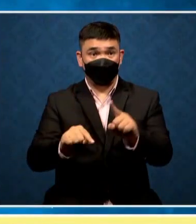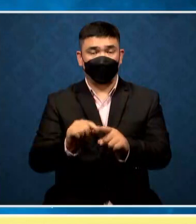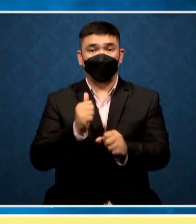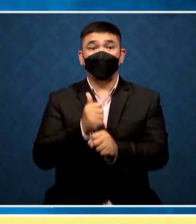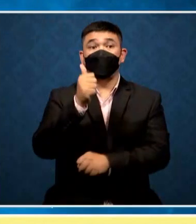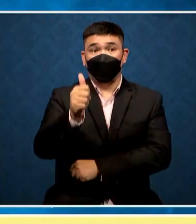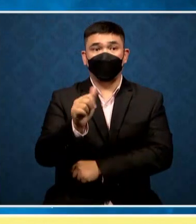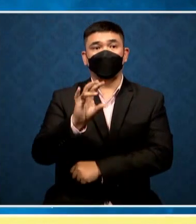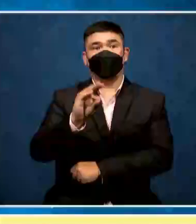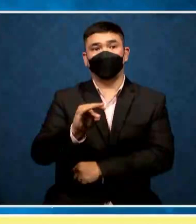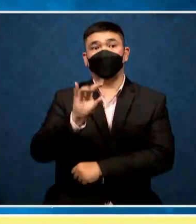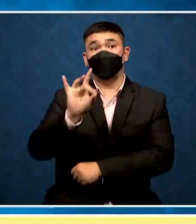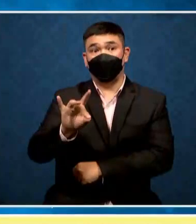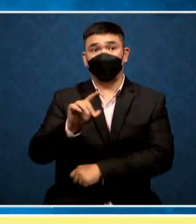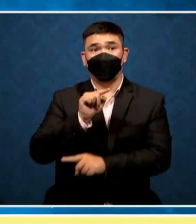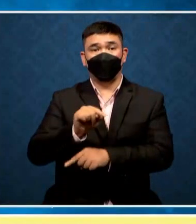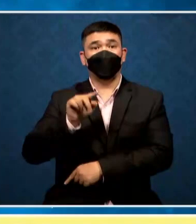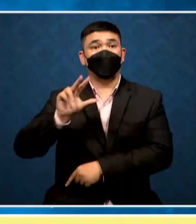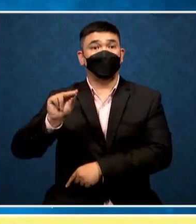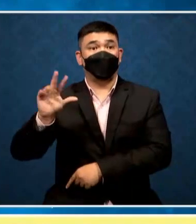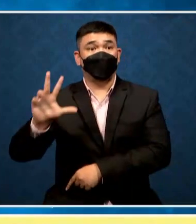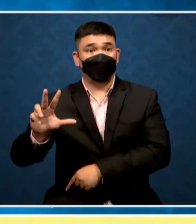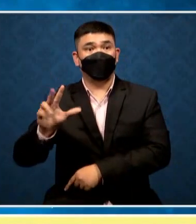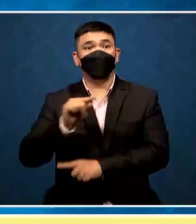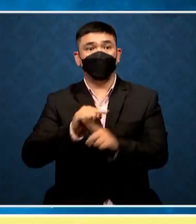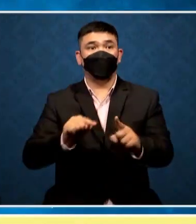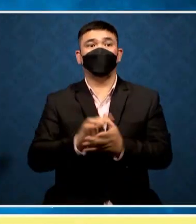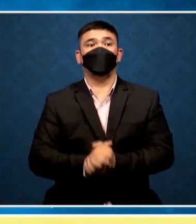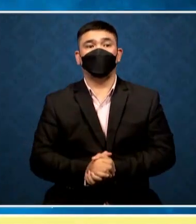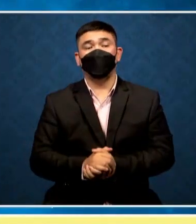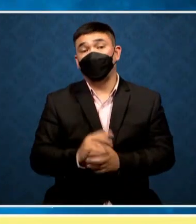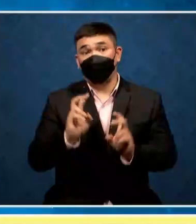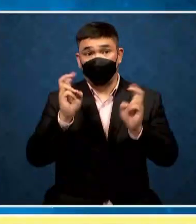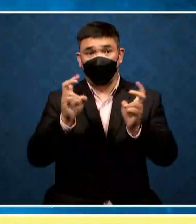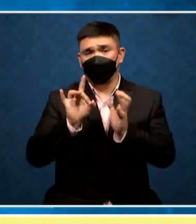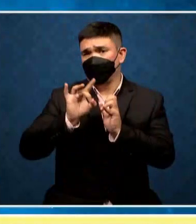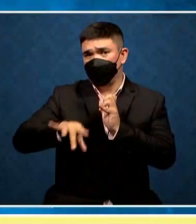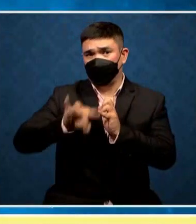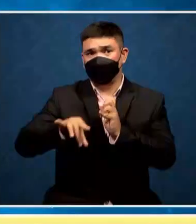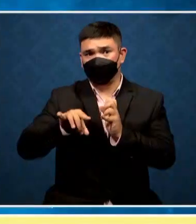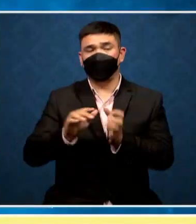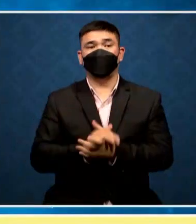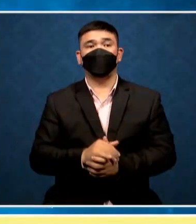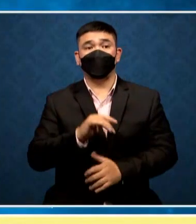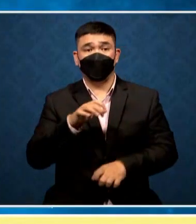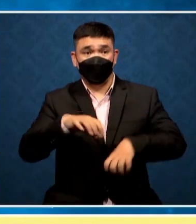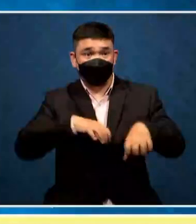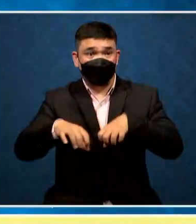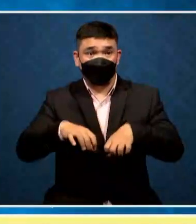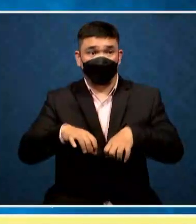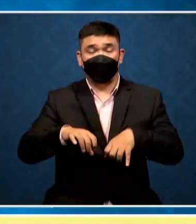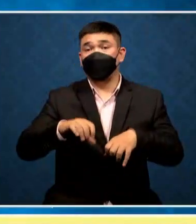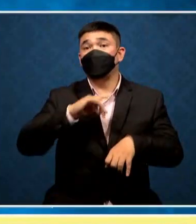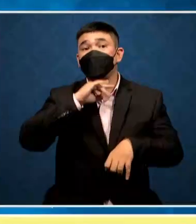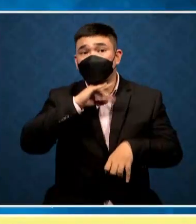ตรงนี้ได้ 78.33%เรื่องการจัดการขยะไปทาง